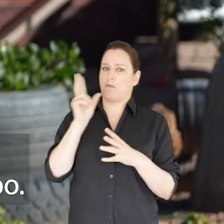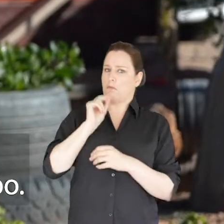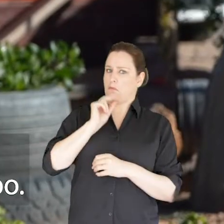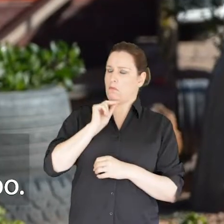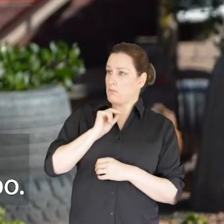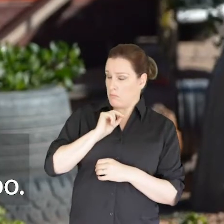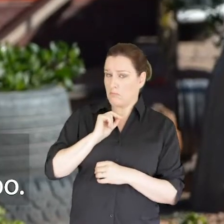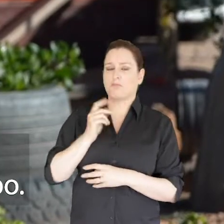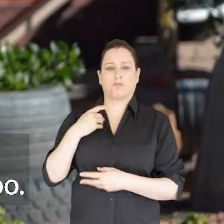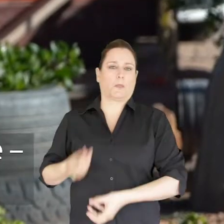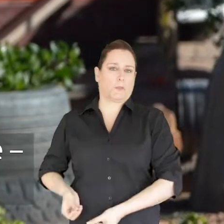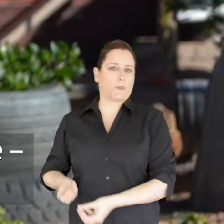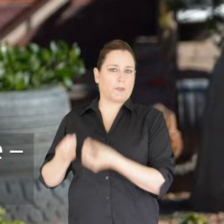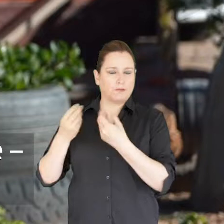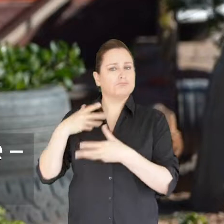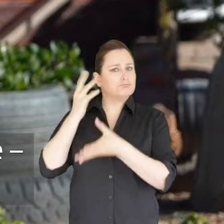Namatal, Tamara en Wambo.